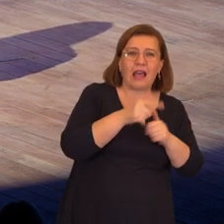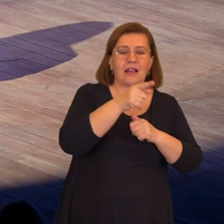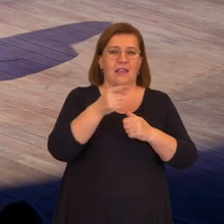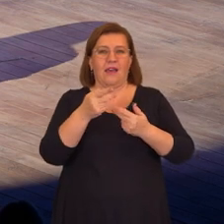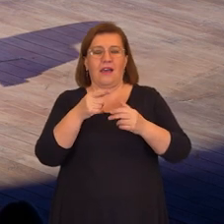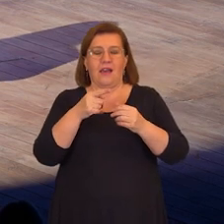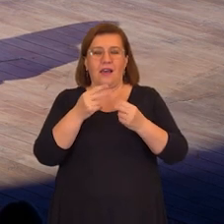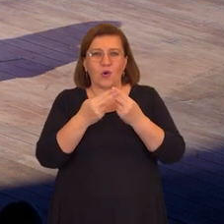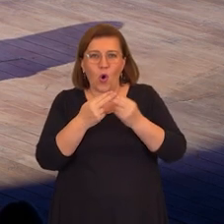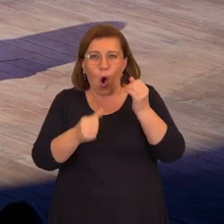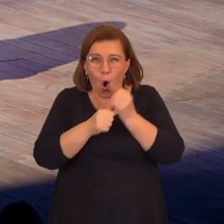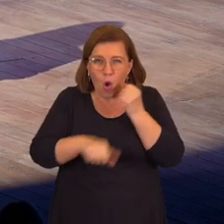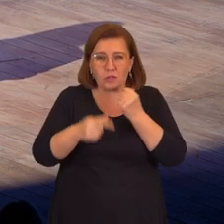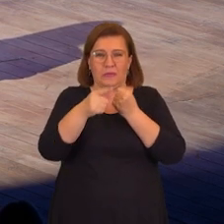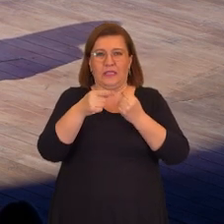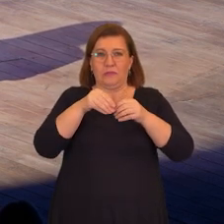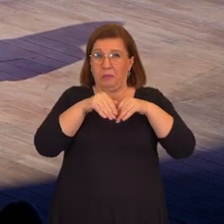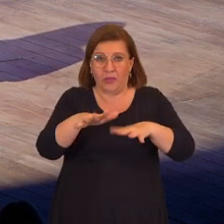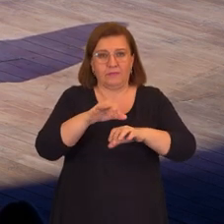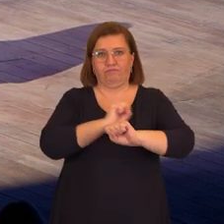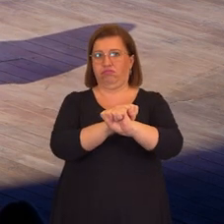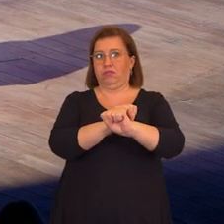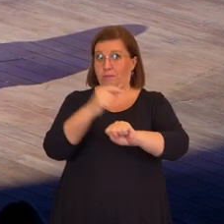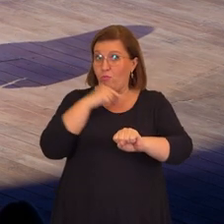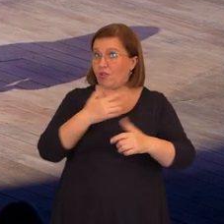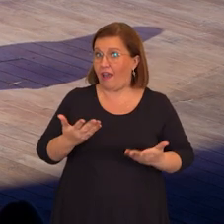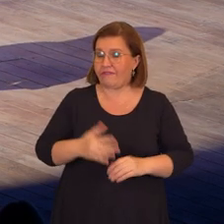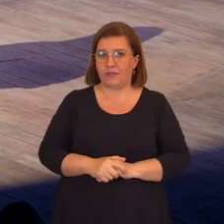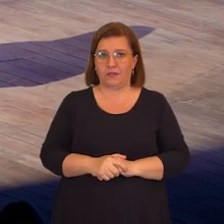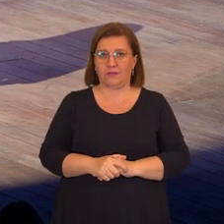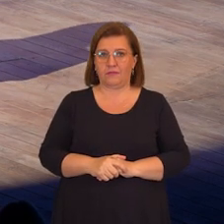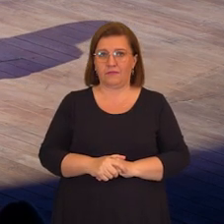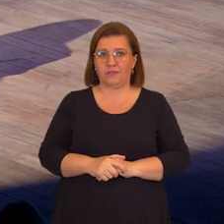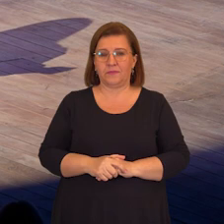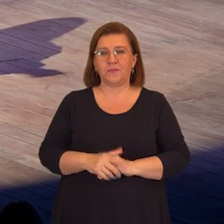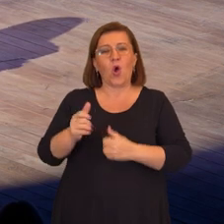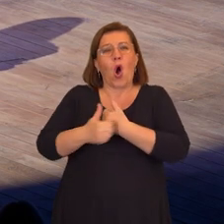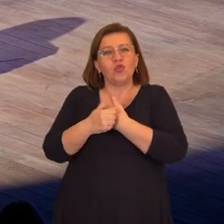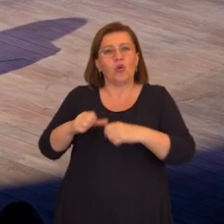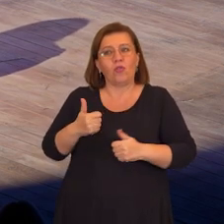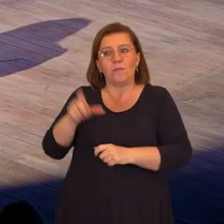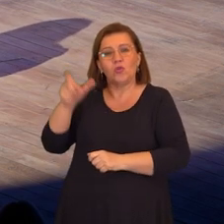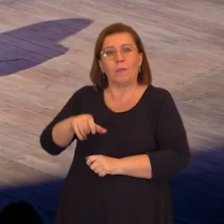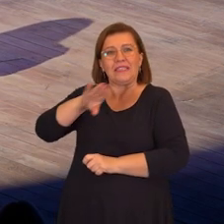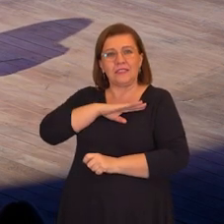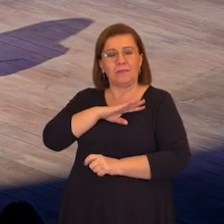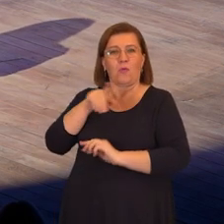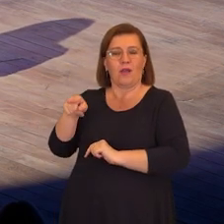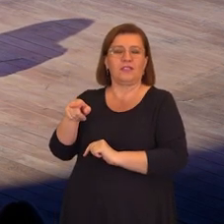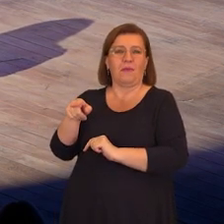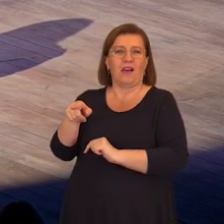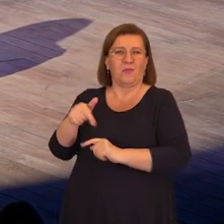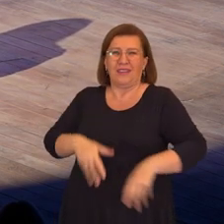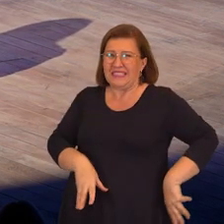sposób, że nie dojdzie do żadnych pośmiertnych wycieków. Zmarłemu przywracamy godność, chowamy go w jego bieliźnie, nie